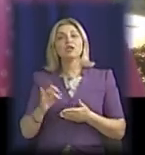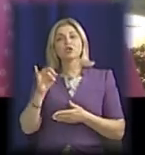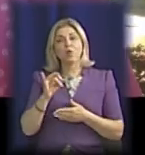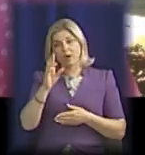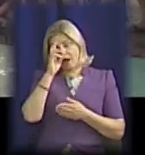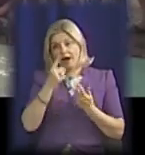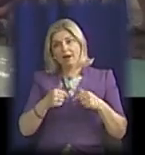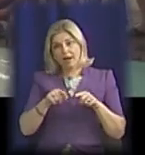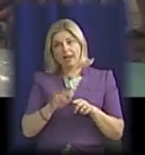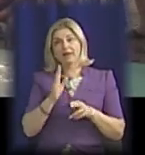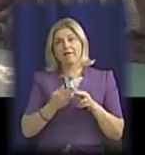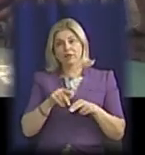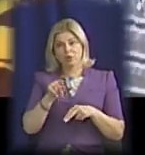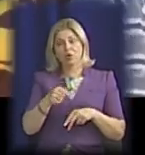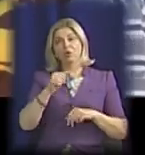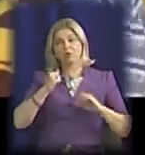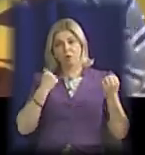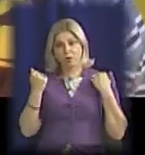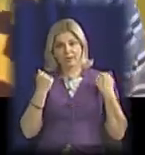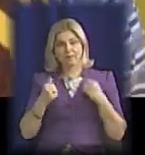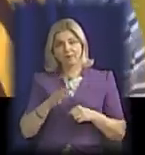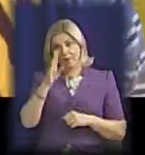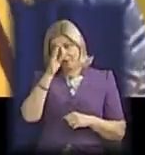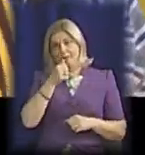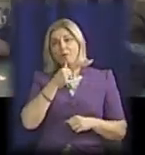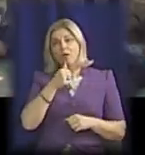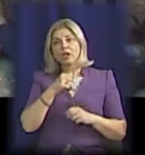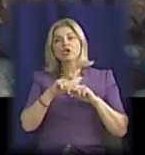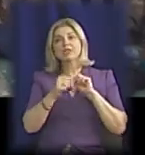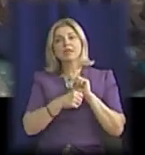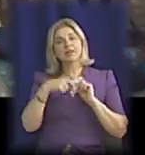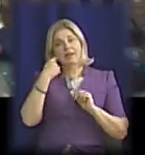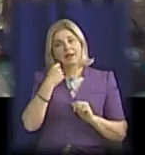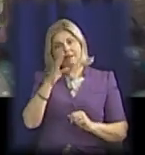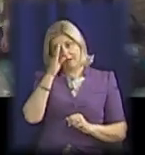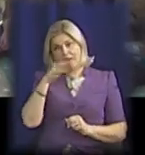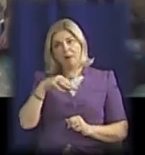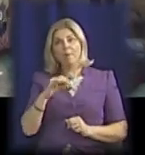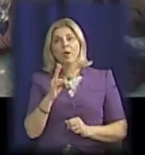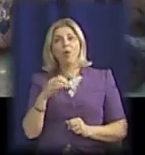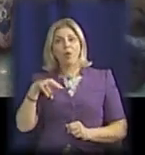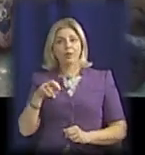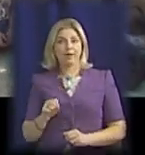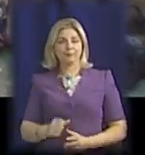цьому спорті. Спробував свої сили на борцівському килимі 16-річний Микола Кузьменко.